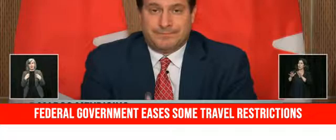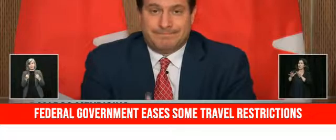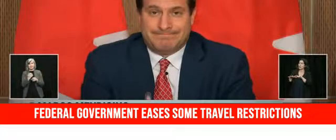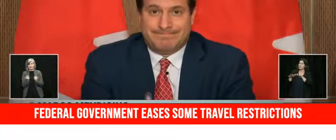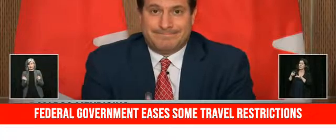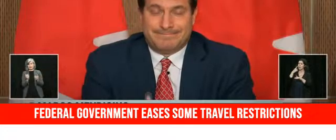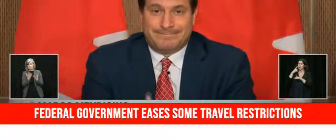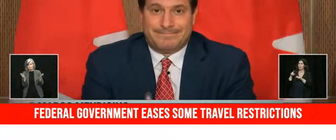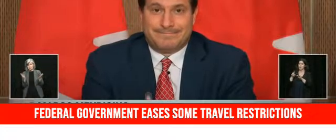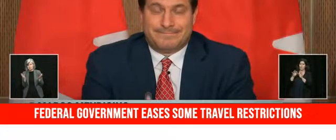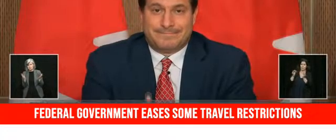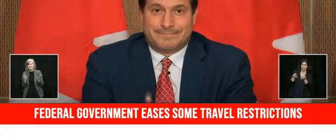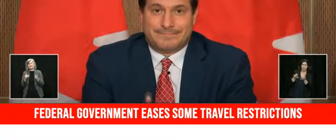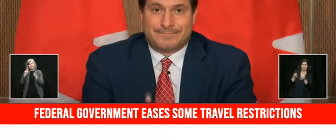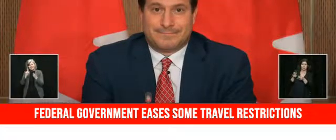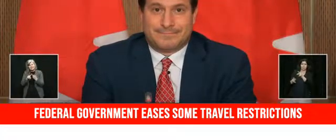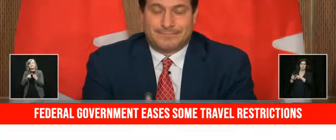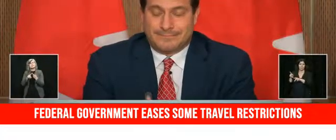personnes.